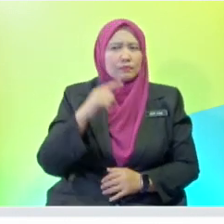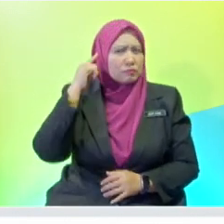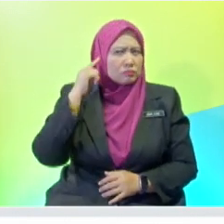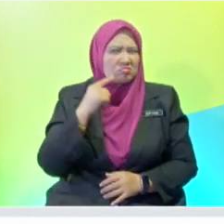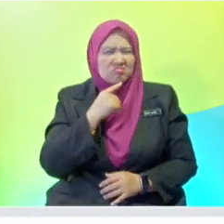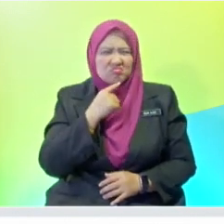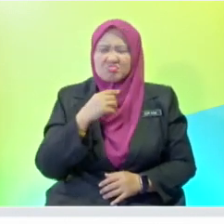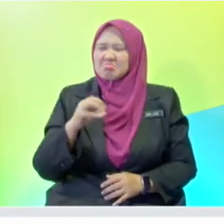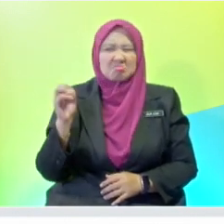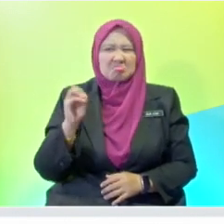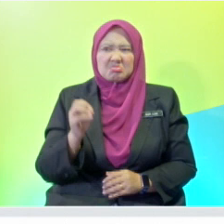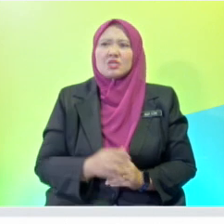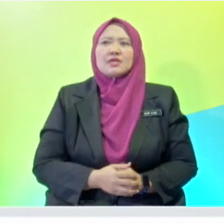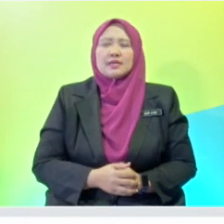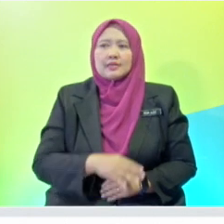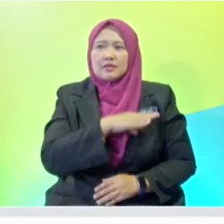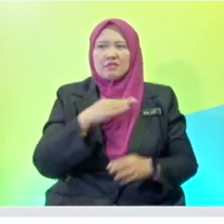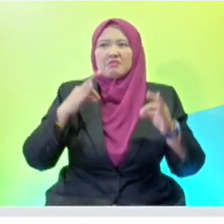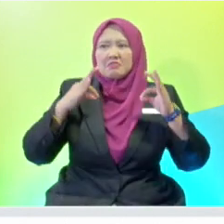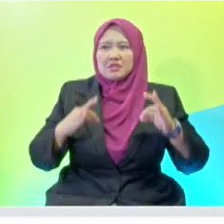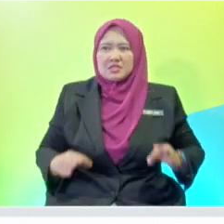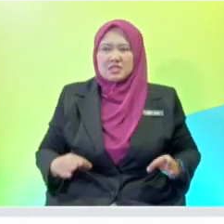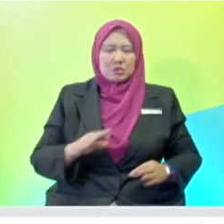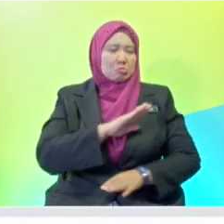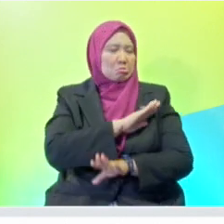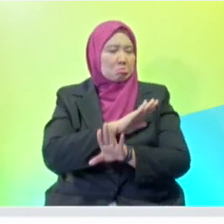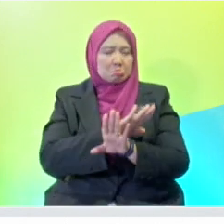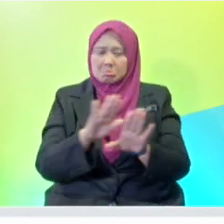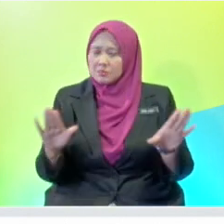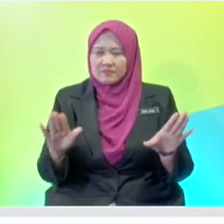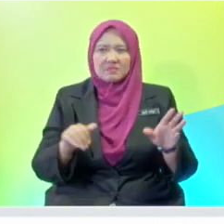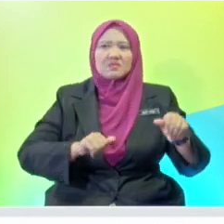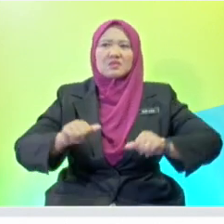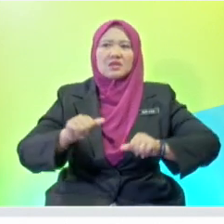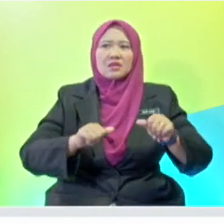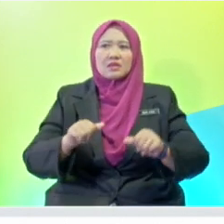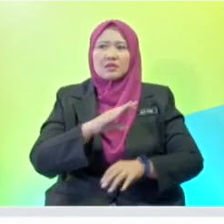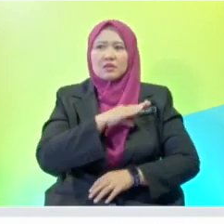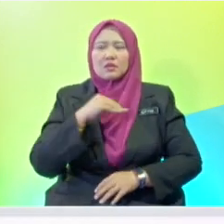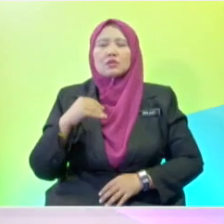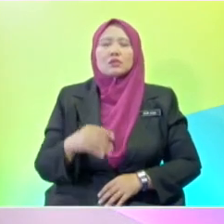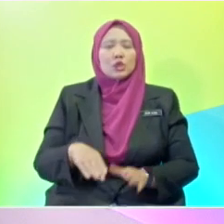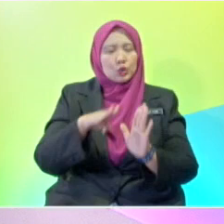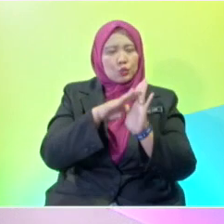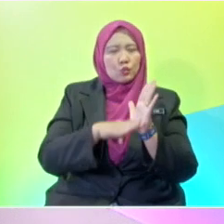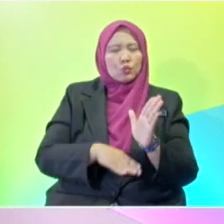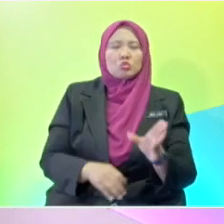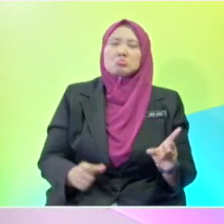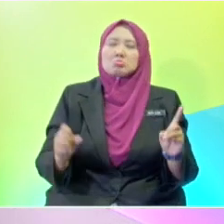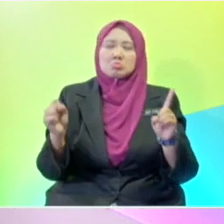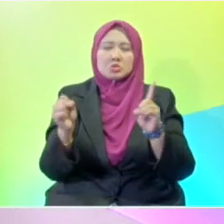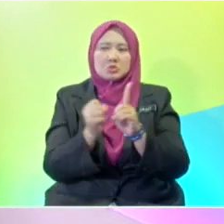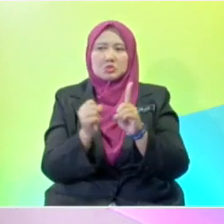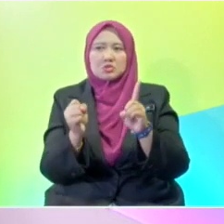activity membimbing Apa itu konsep ataupun peta Minda akan dapat menjadikan murid lebih kreatif dan juga